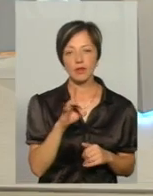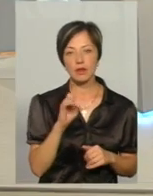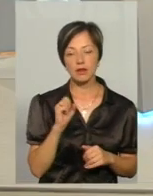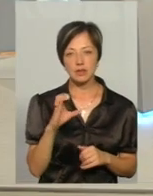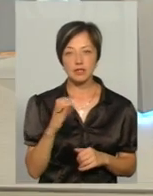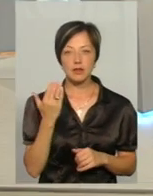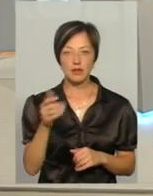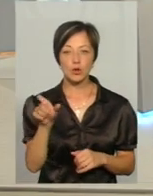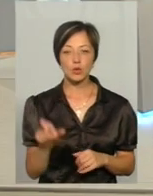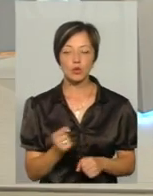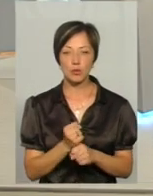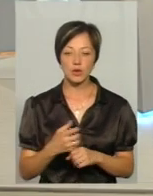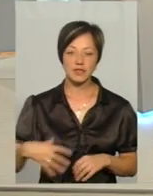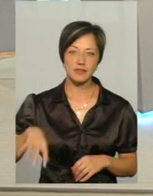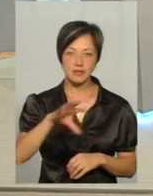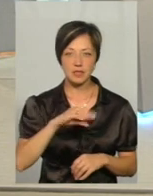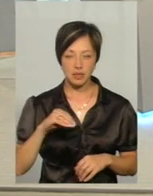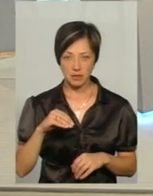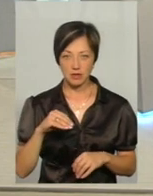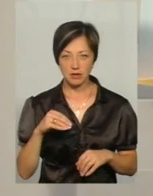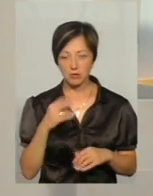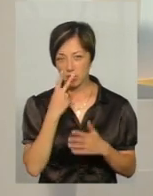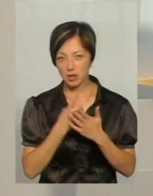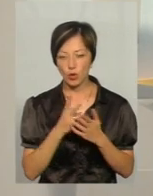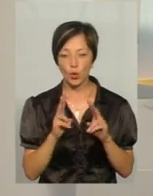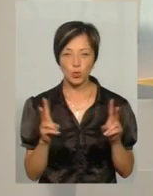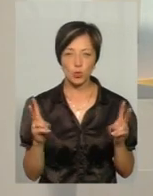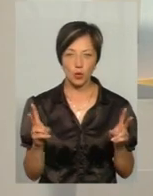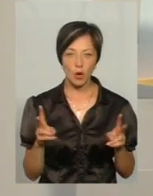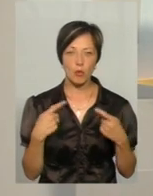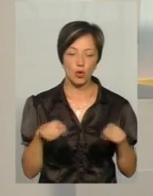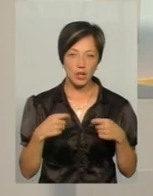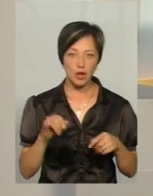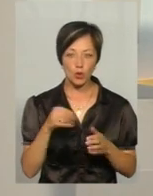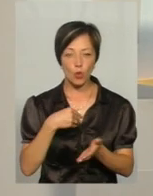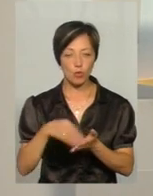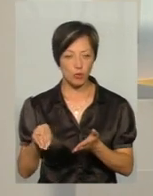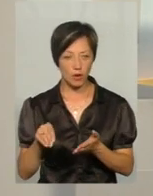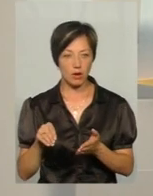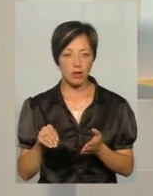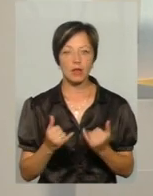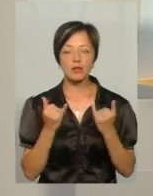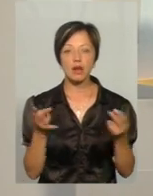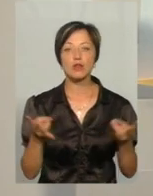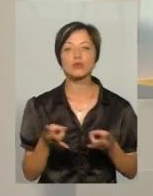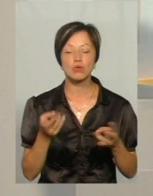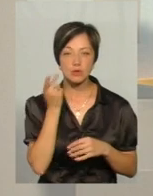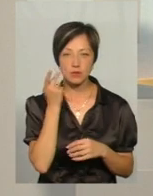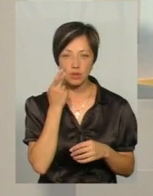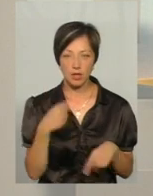роботу зі всіх сторін, так? Не тільки з тими, хто продає, а й хто купляє. Для чого